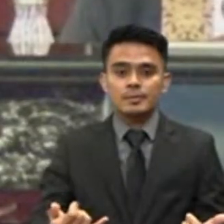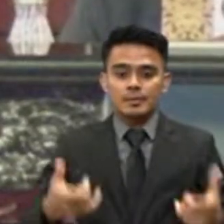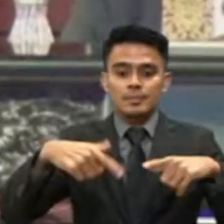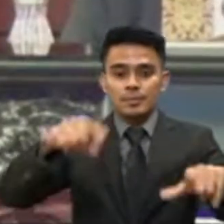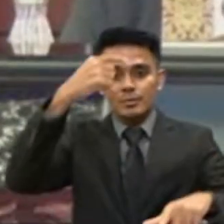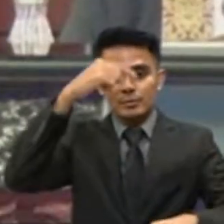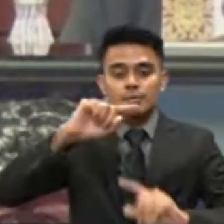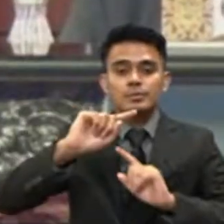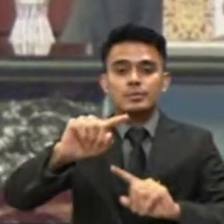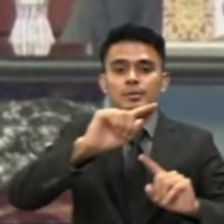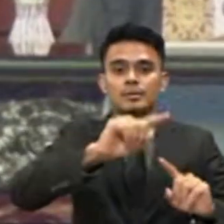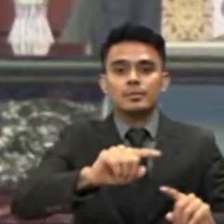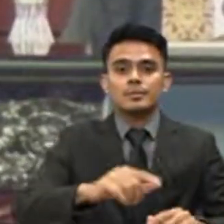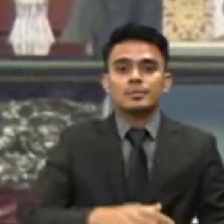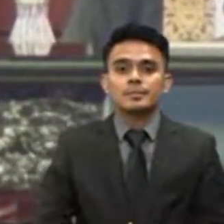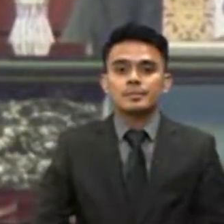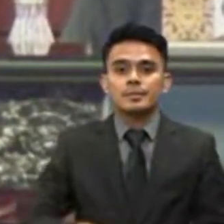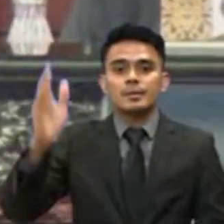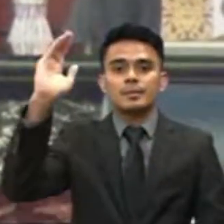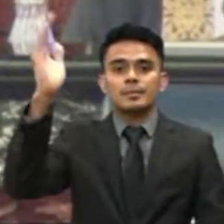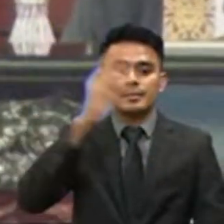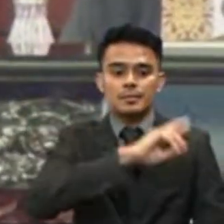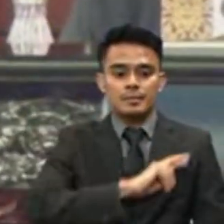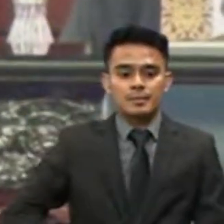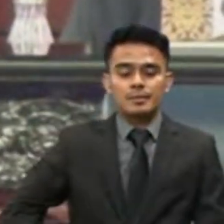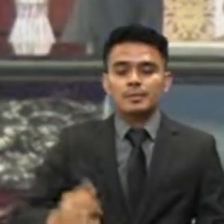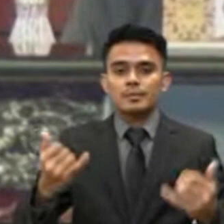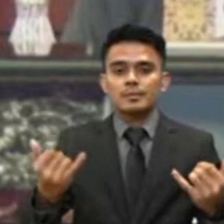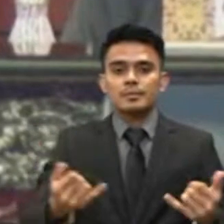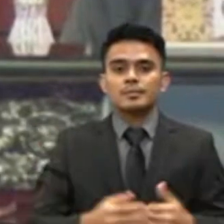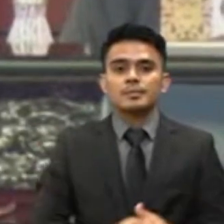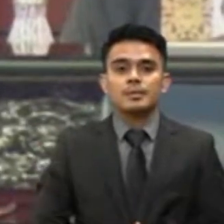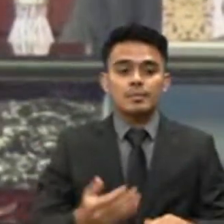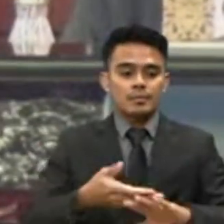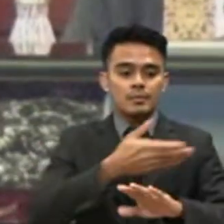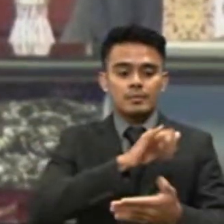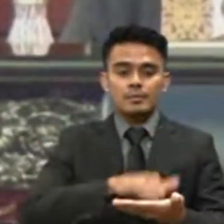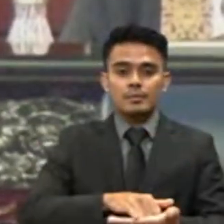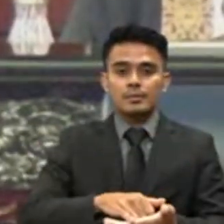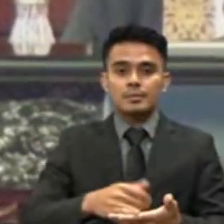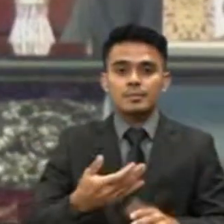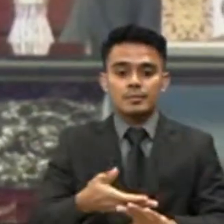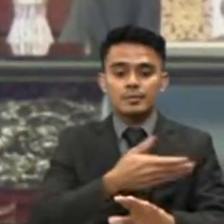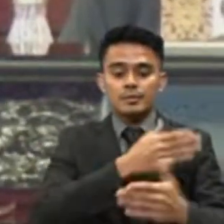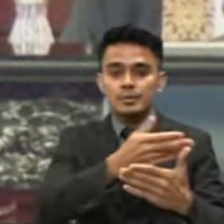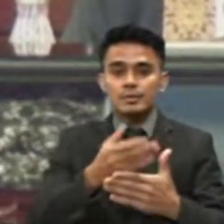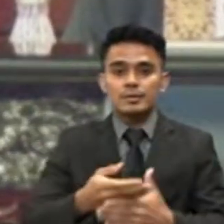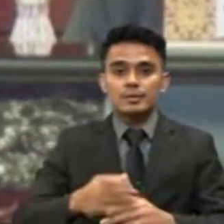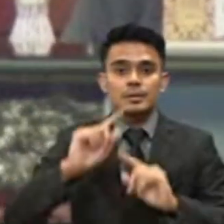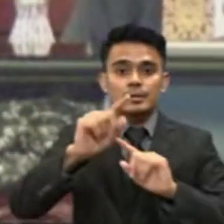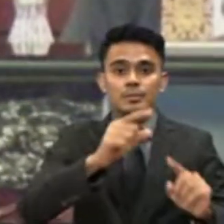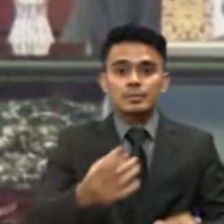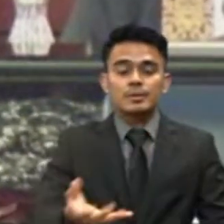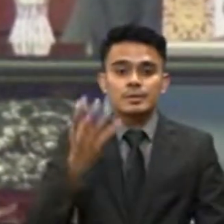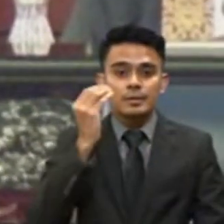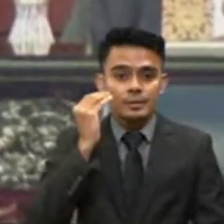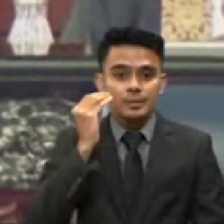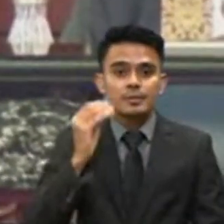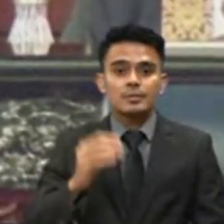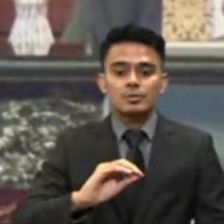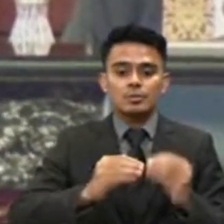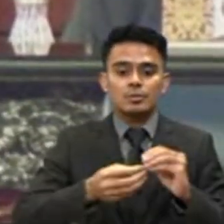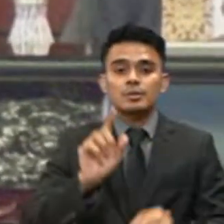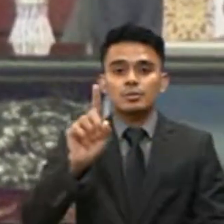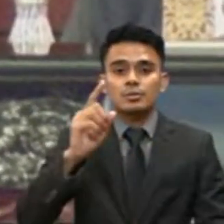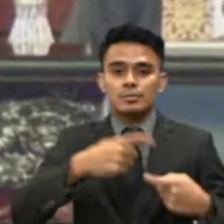dinaikkan untuk tujuan mengurangkan inflasi sebelum ini inflasi teras dimensi oleh empat puluhan